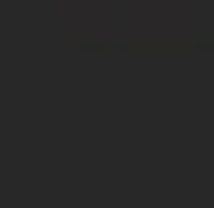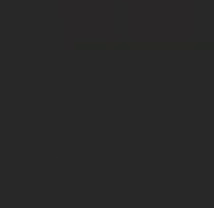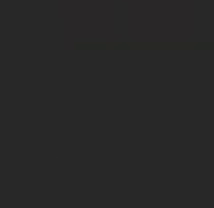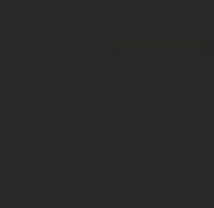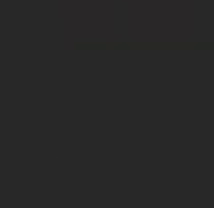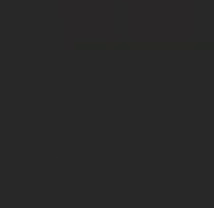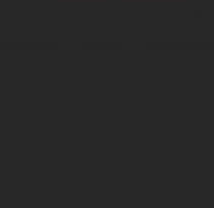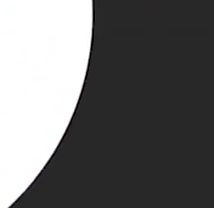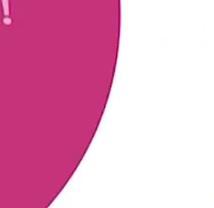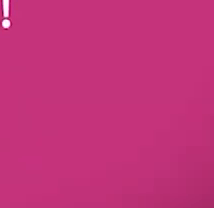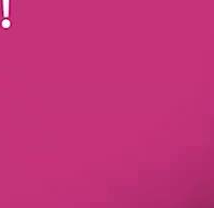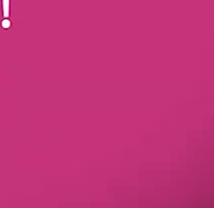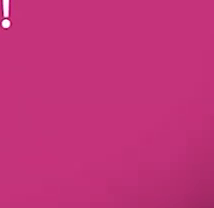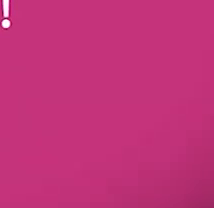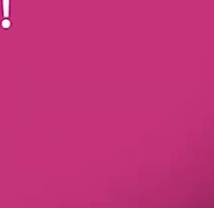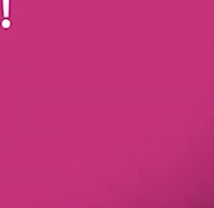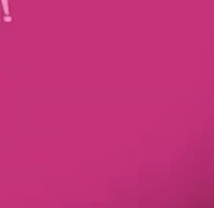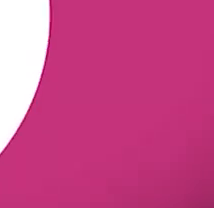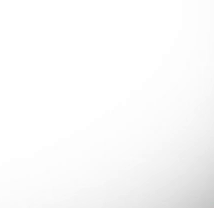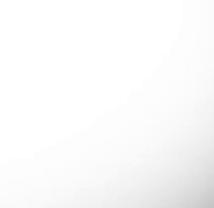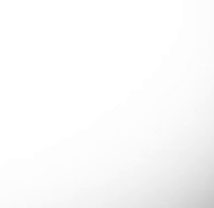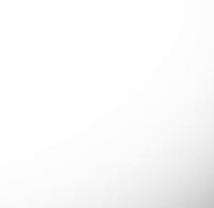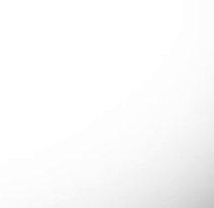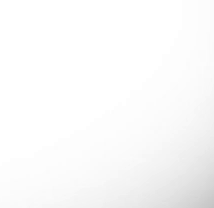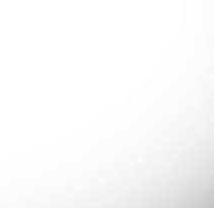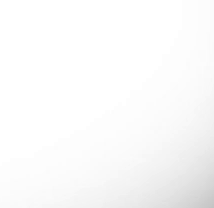Re, viss ēters ir te!